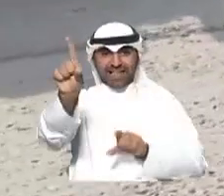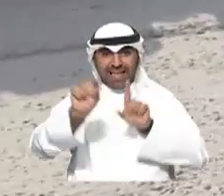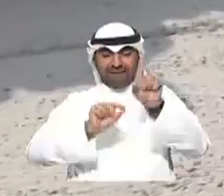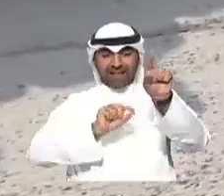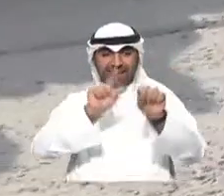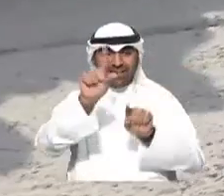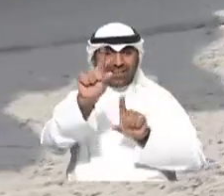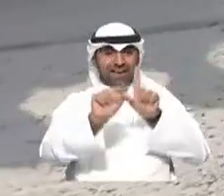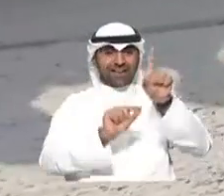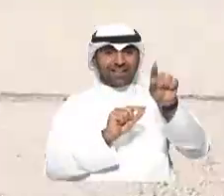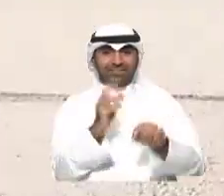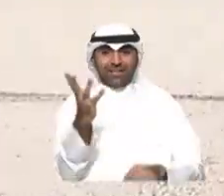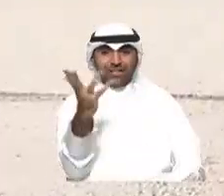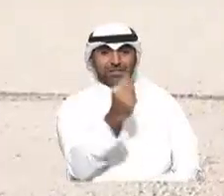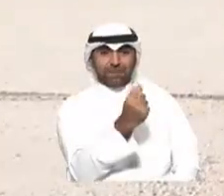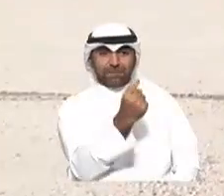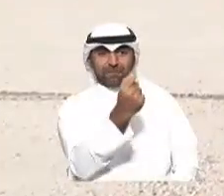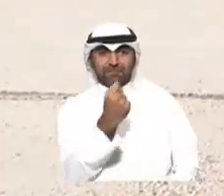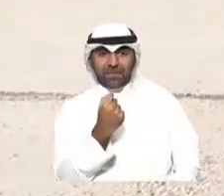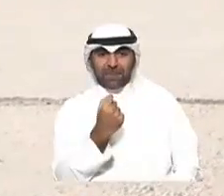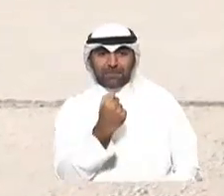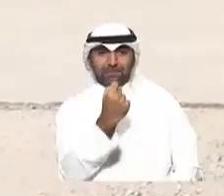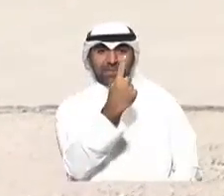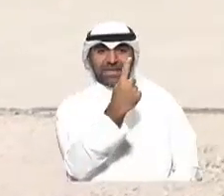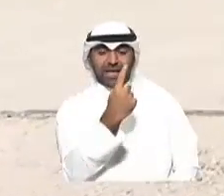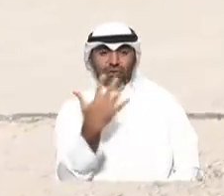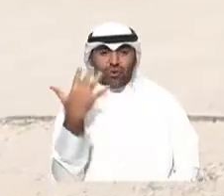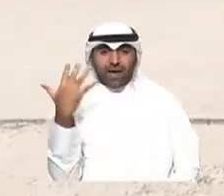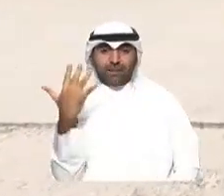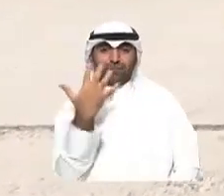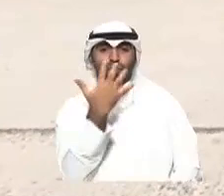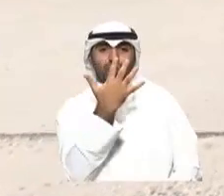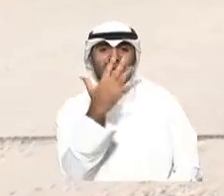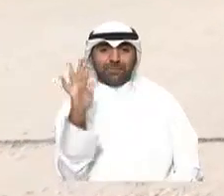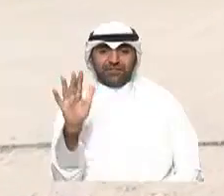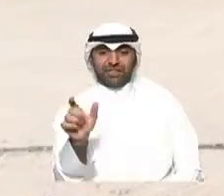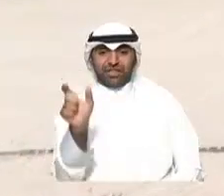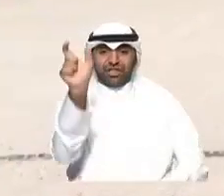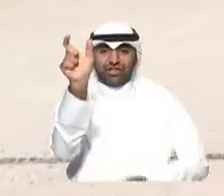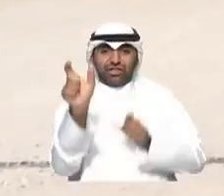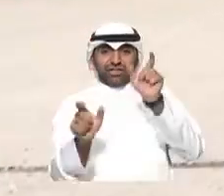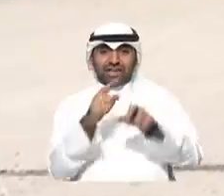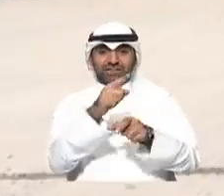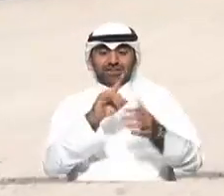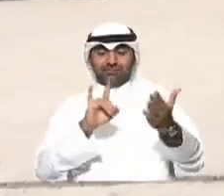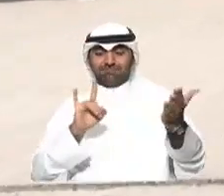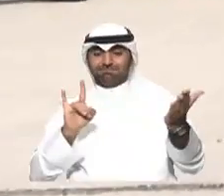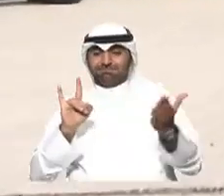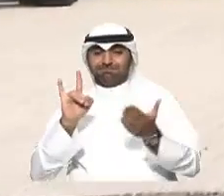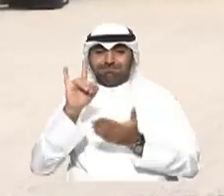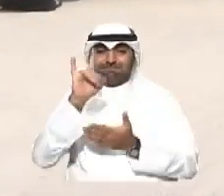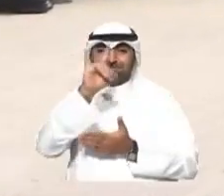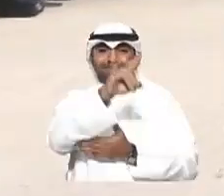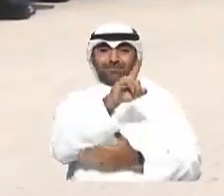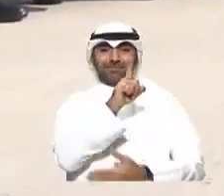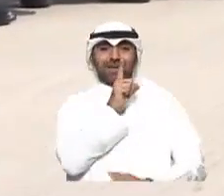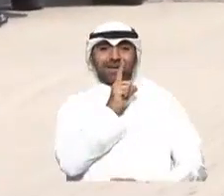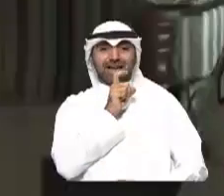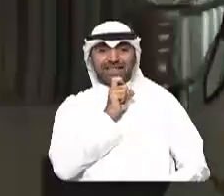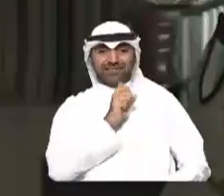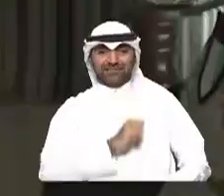ومقرات المشجعين والأماكن السياحية خلال هذا الحدث العالمي والمقام في دولة قطر